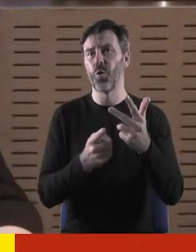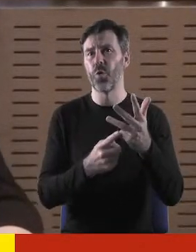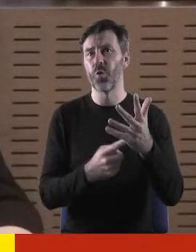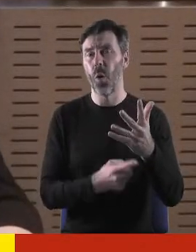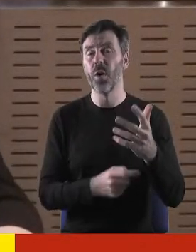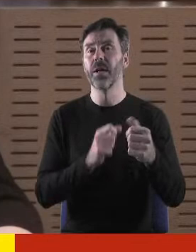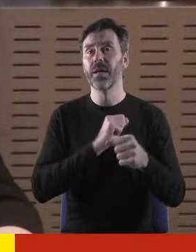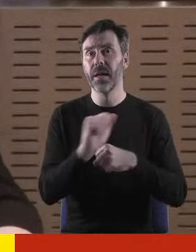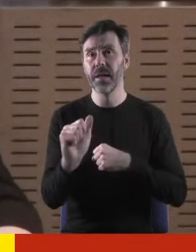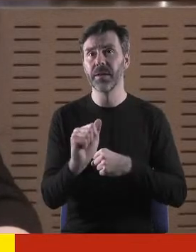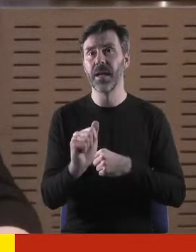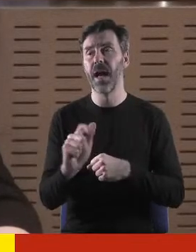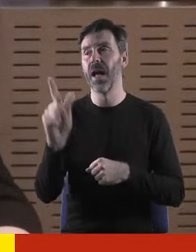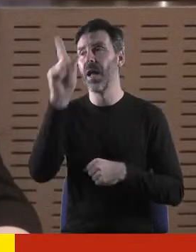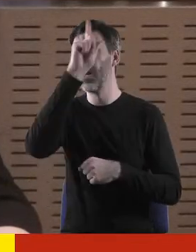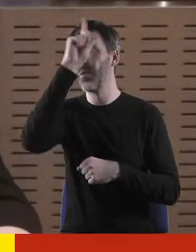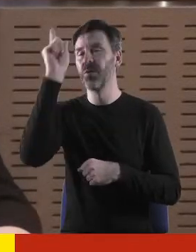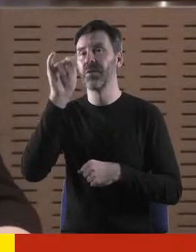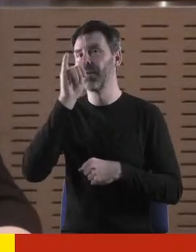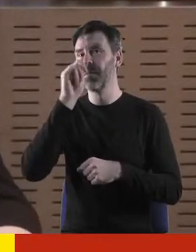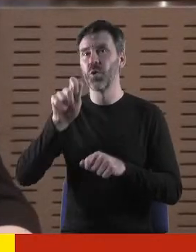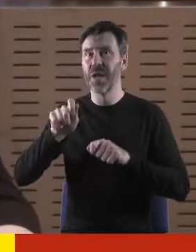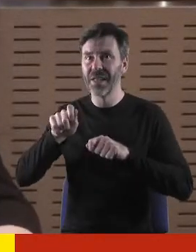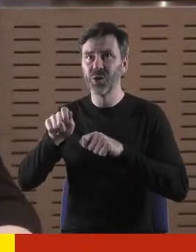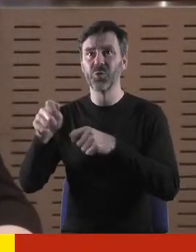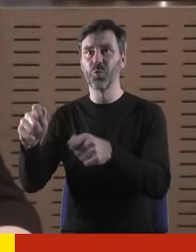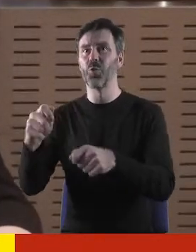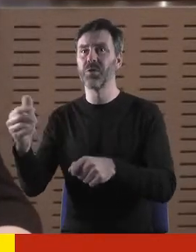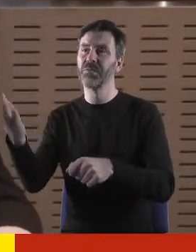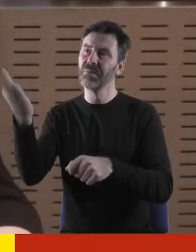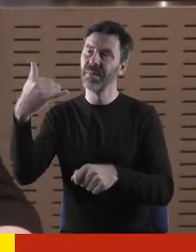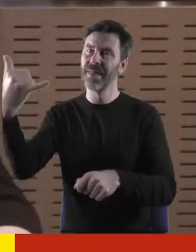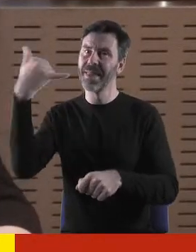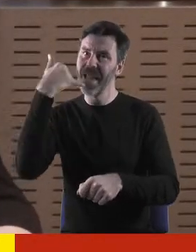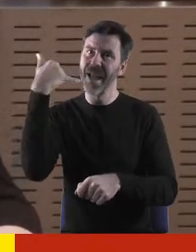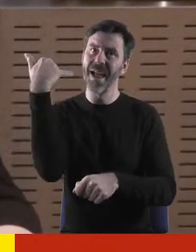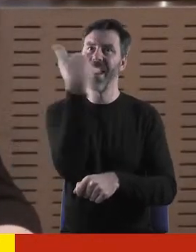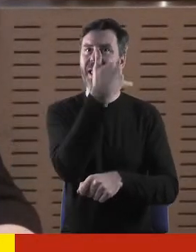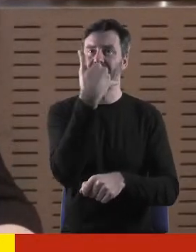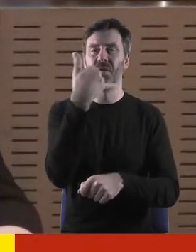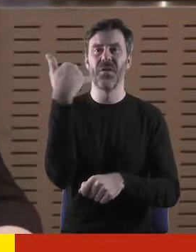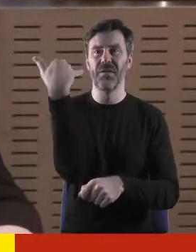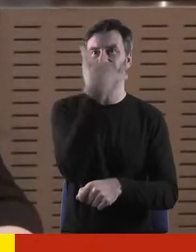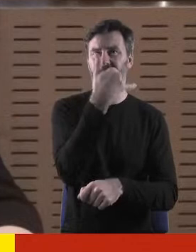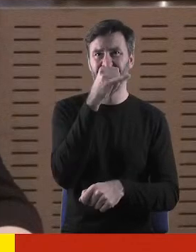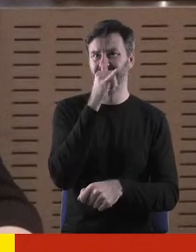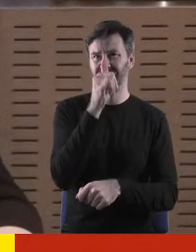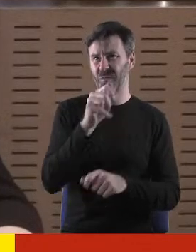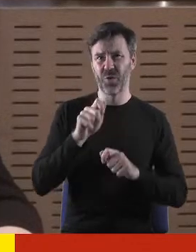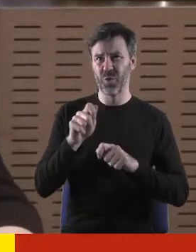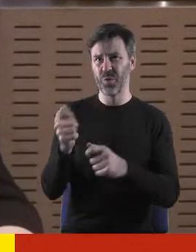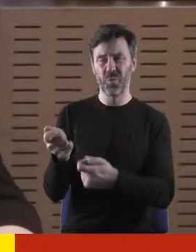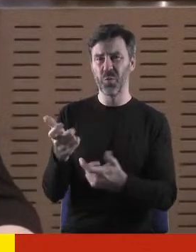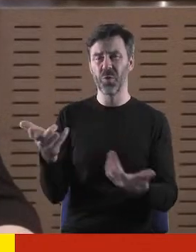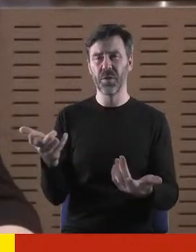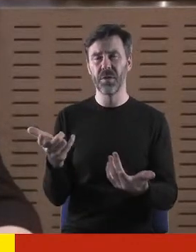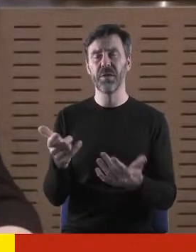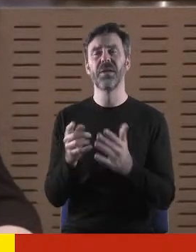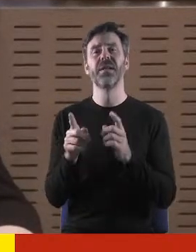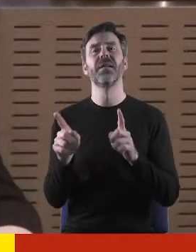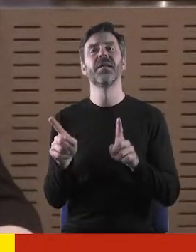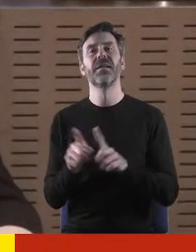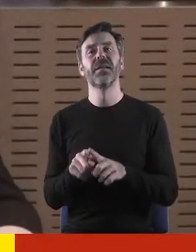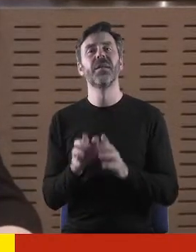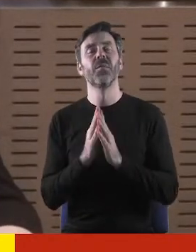nikt ludzi nie zmusi do tego, żeby wykonywali telefony. I też pragnę, żebyście państwo mieli na uwadze to,